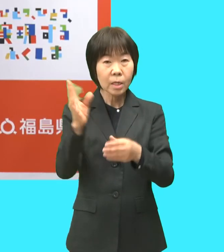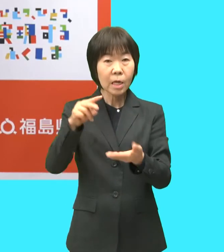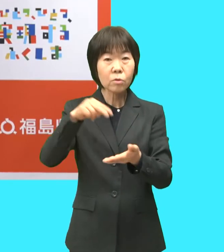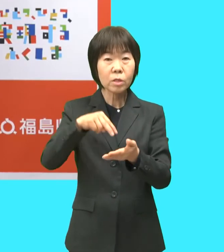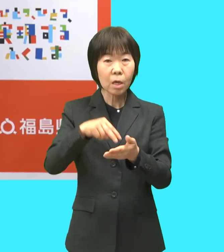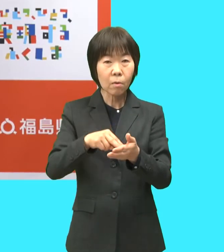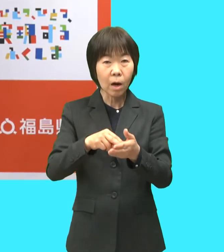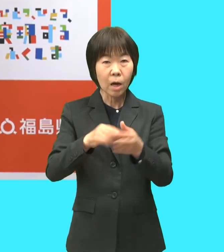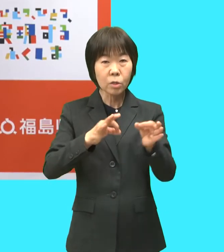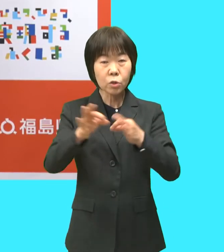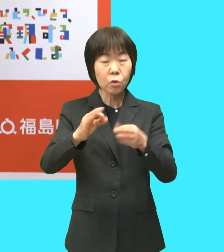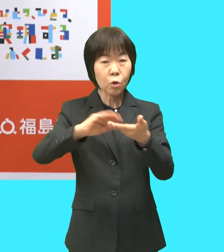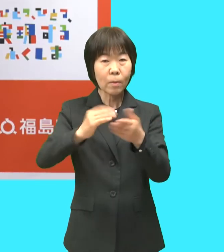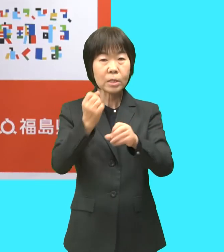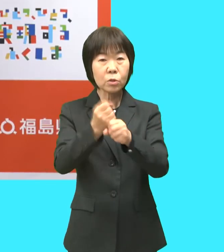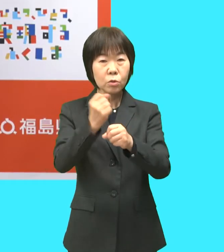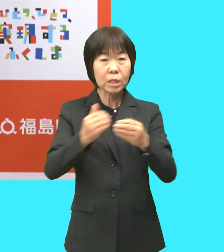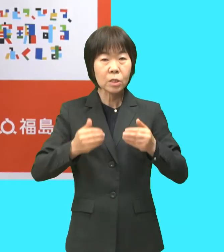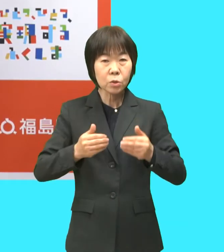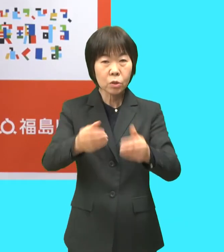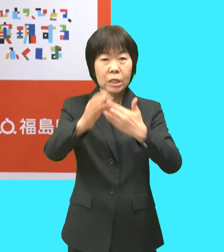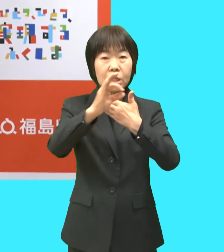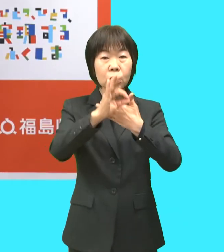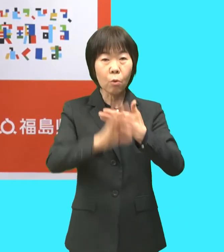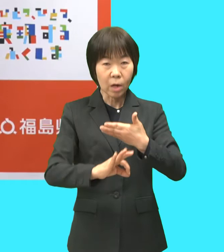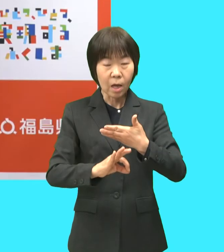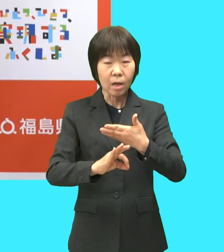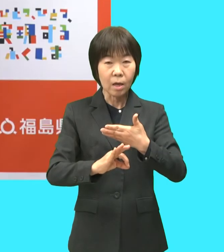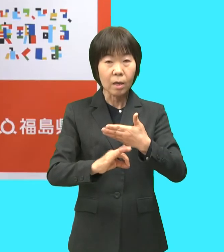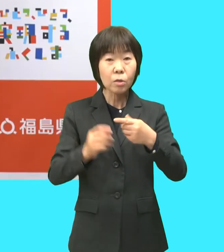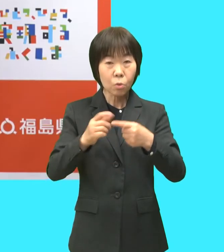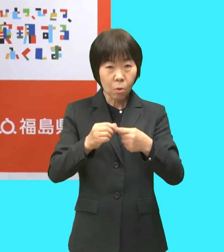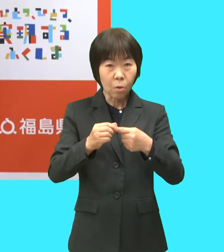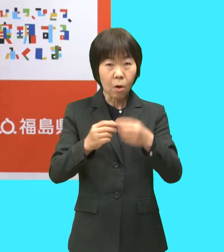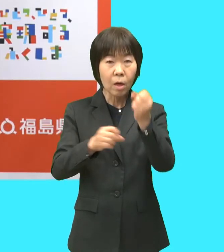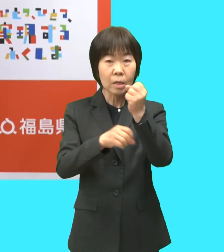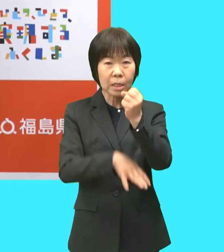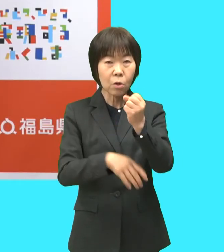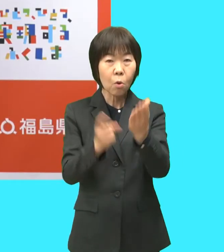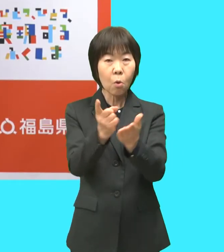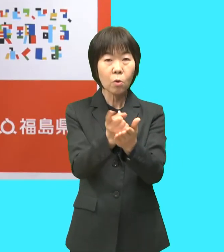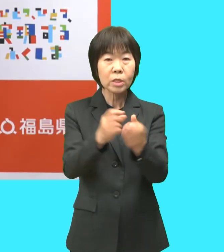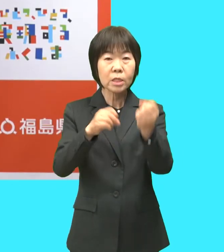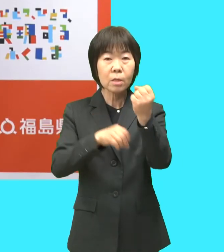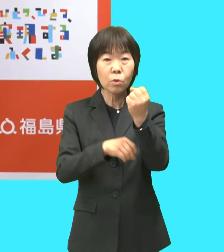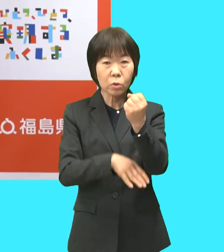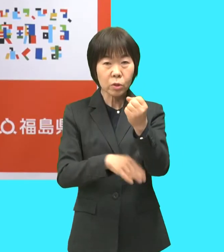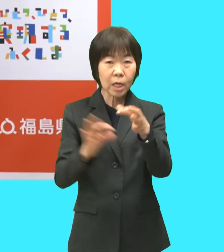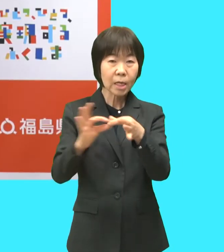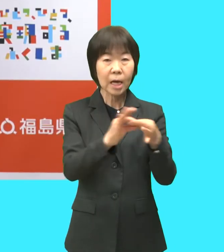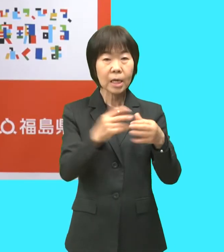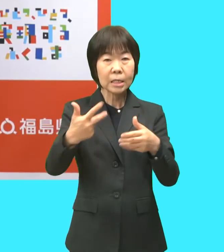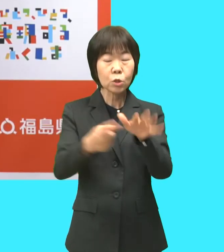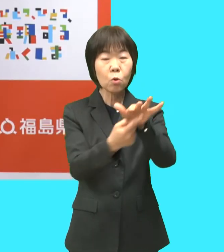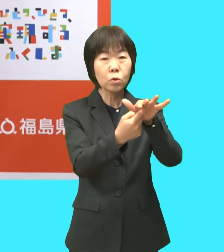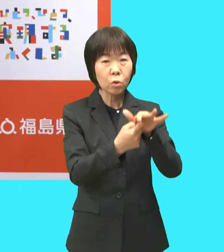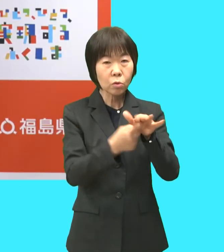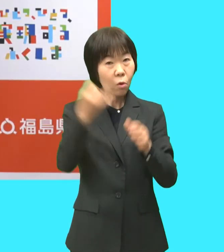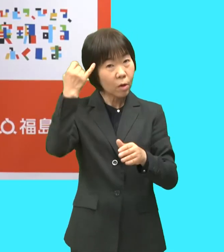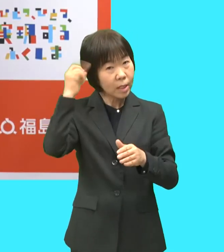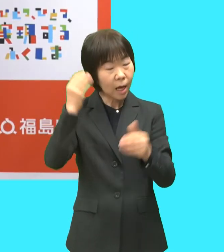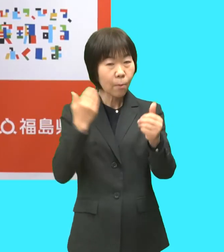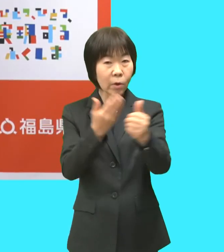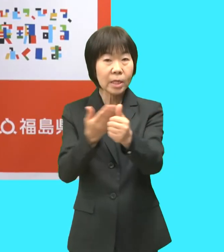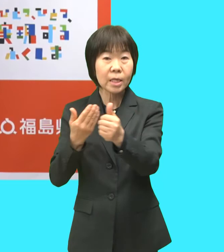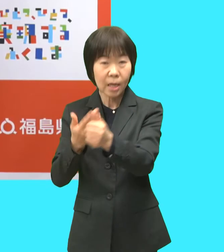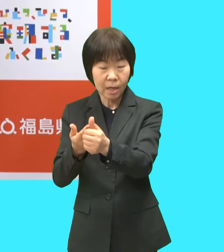ては商業まちづくり推進条例および基本方針に基づいて 関係市町村の意見も丁寧に伺い